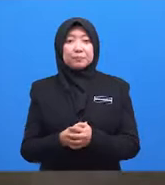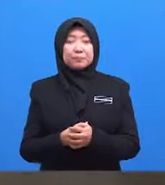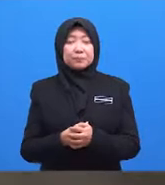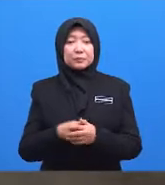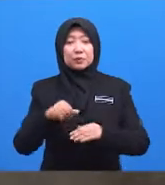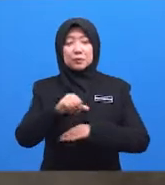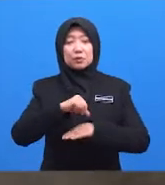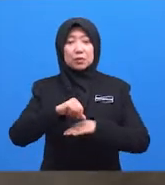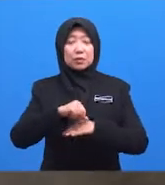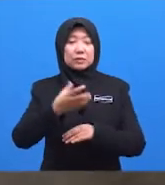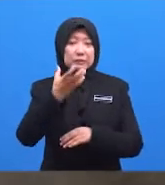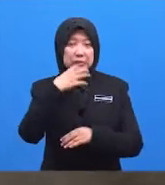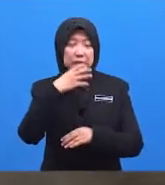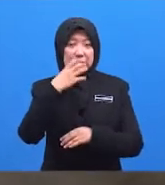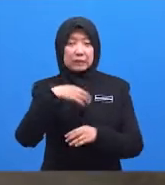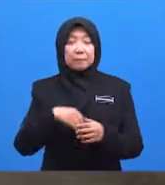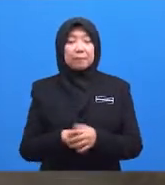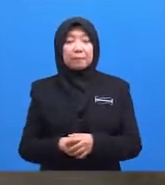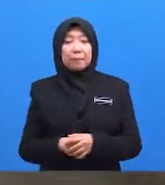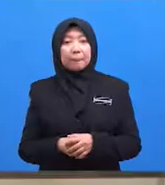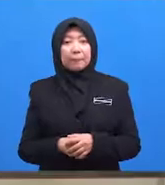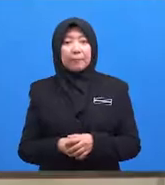sos cili 30 gram,